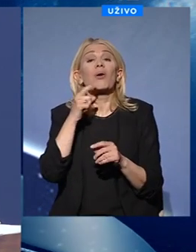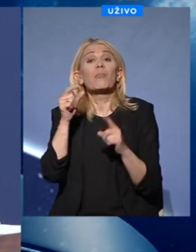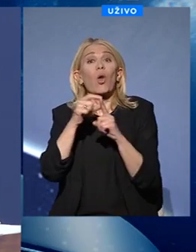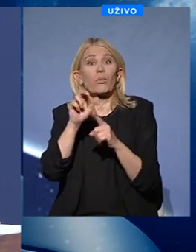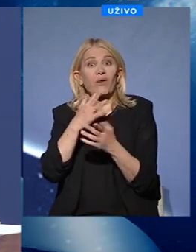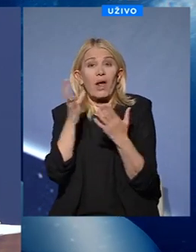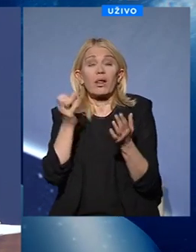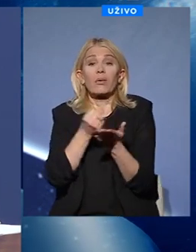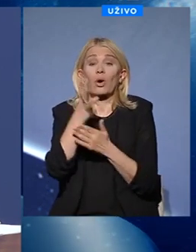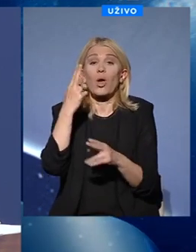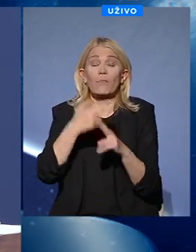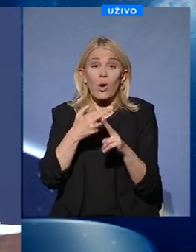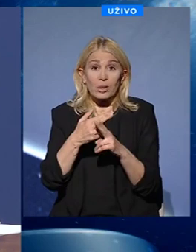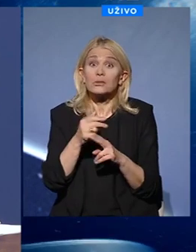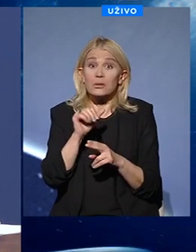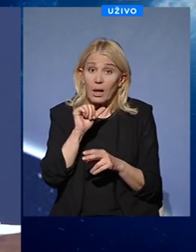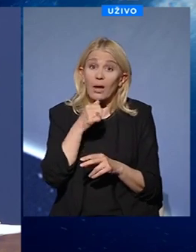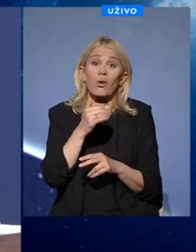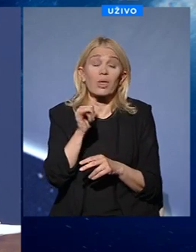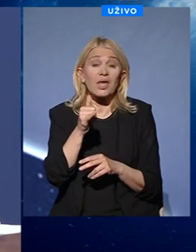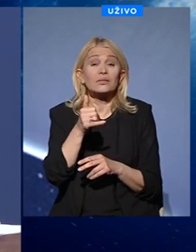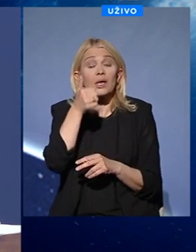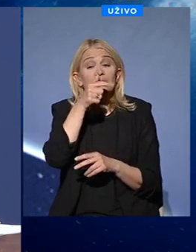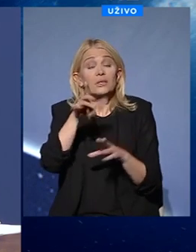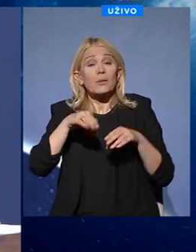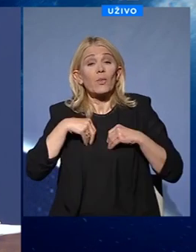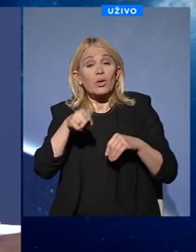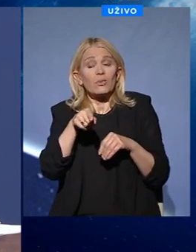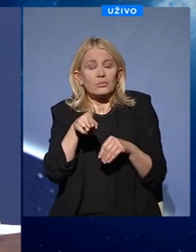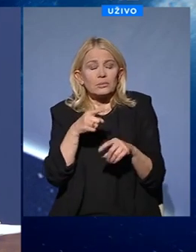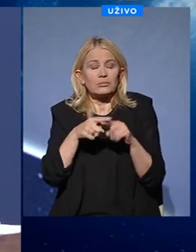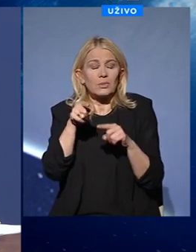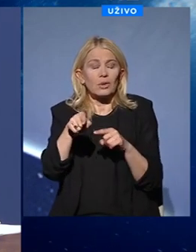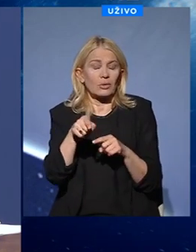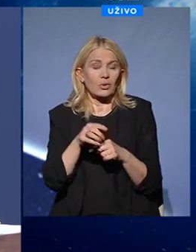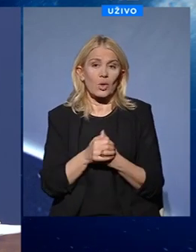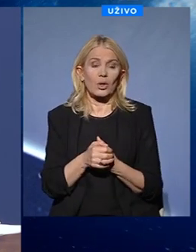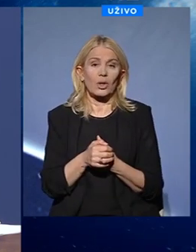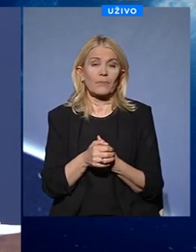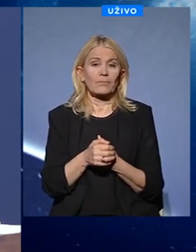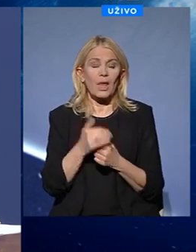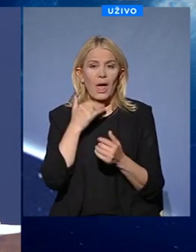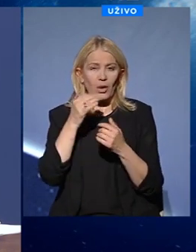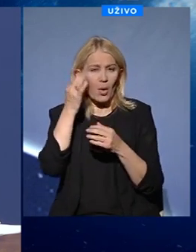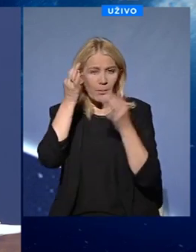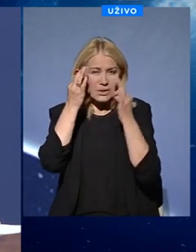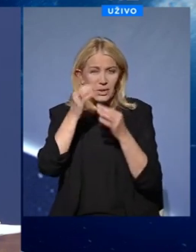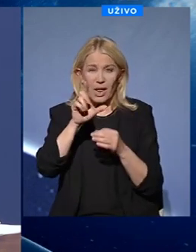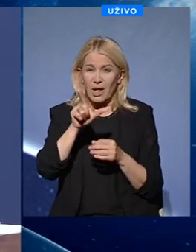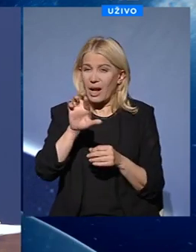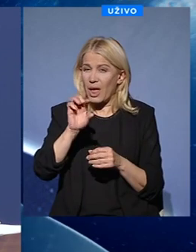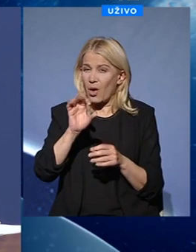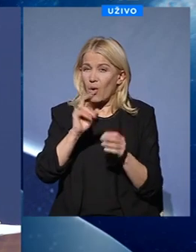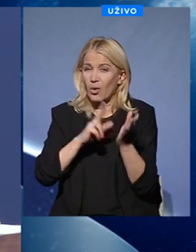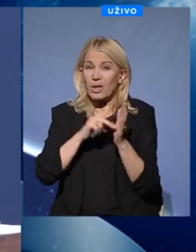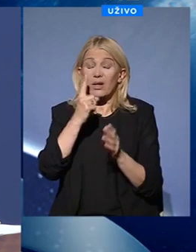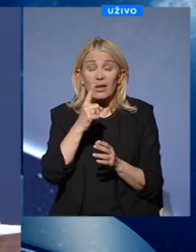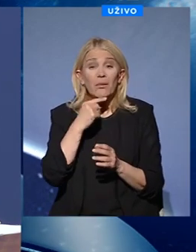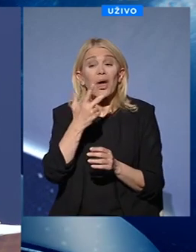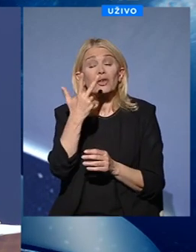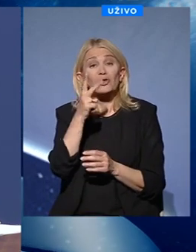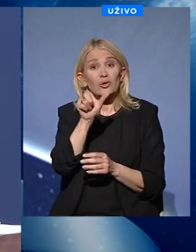broj obolelih i ako jeste, šta se preduzima tim povodom? Ako mislimo na Leoni Prokuplje, troje